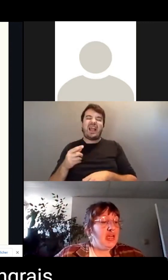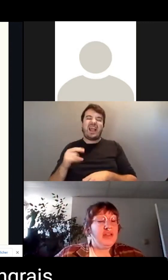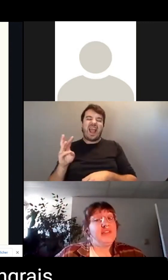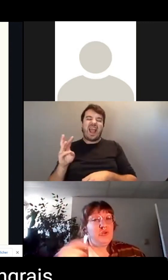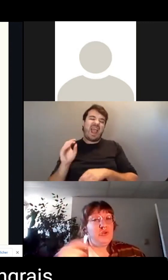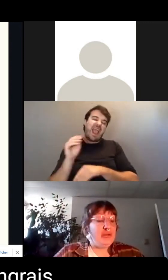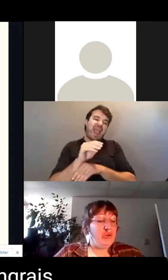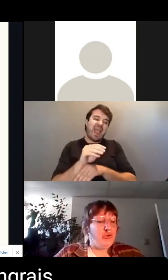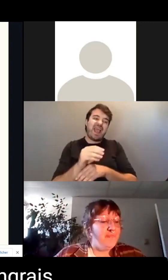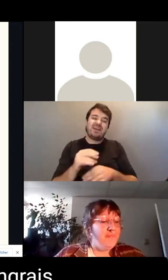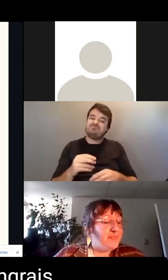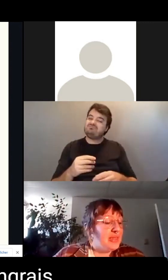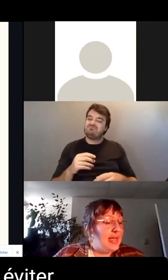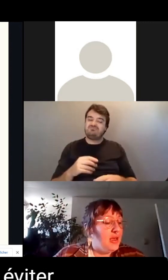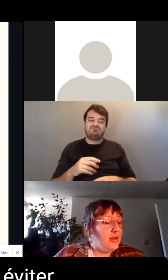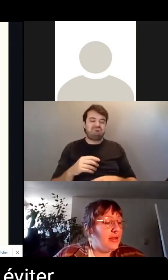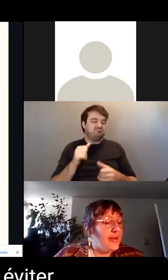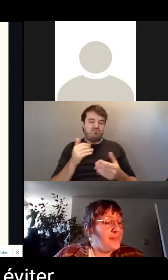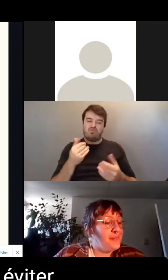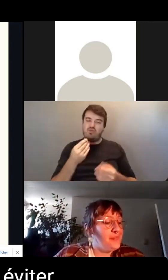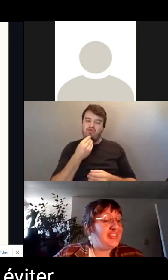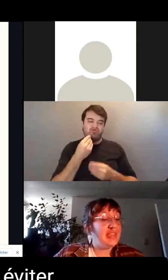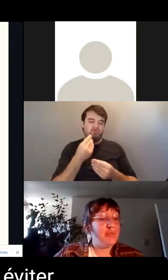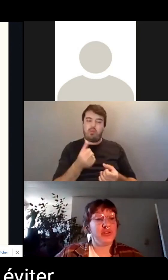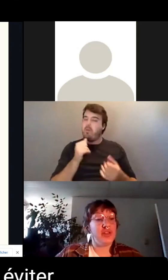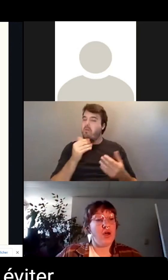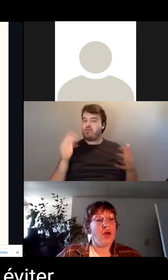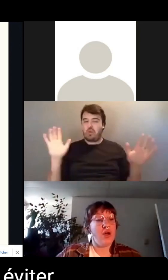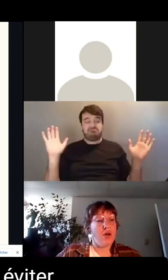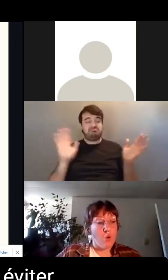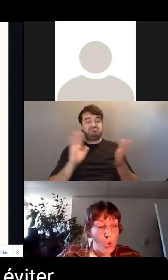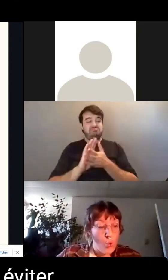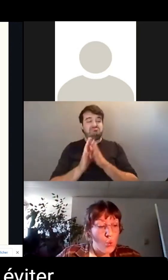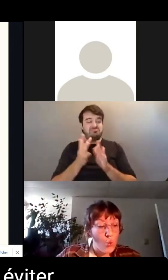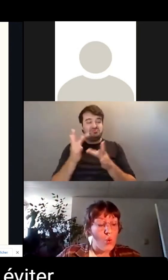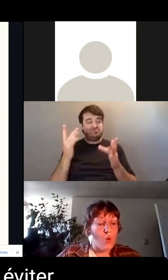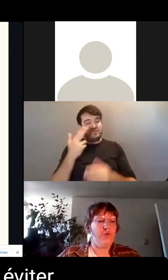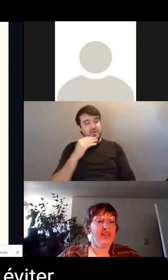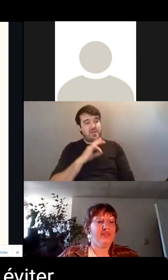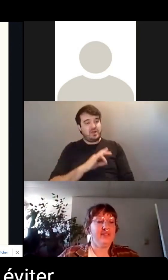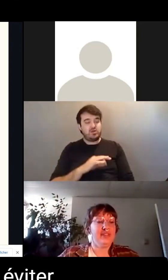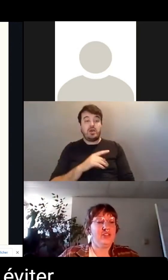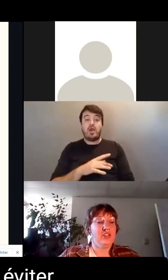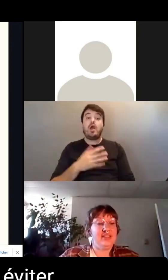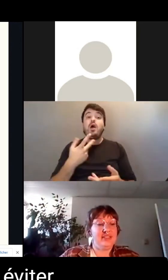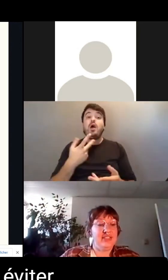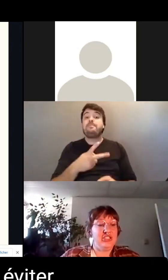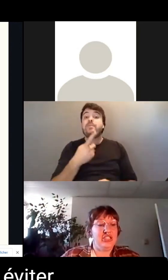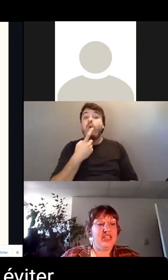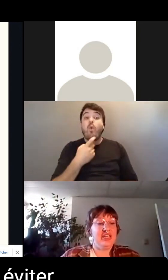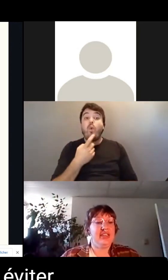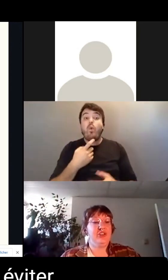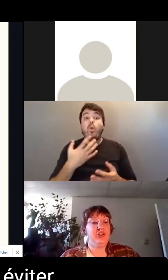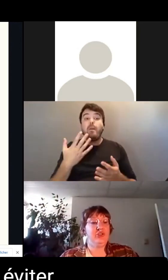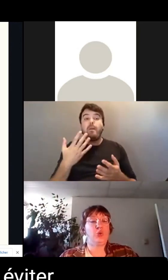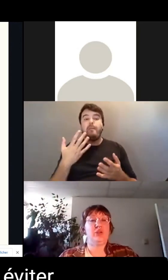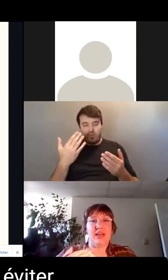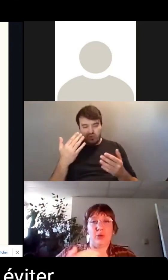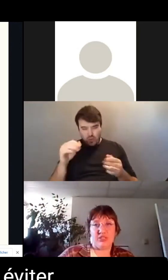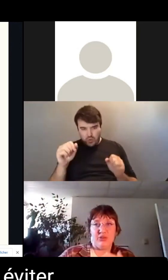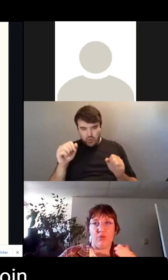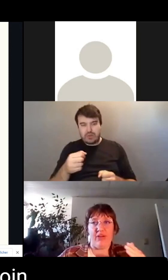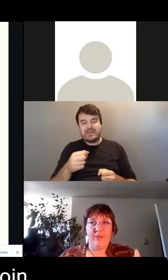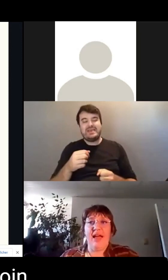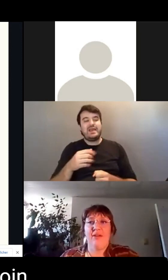Pas besoin d'en ajouter par-dessus. Alors, ses besoins en eau, on va éviter de les assécher et de trop